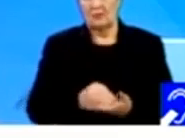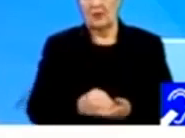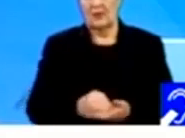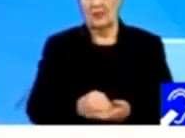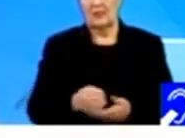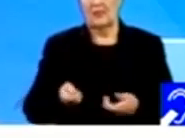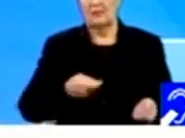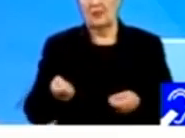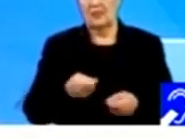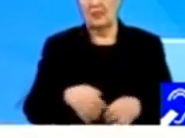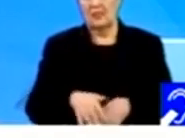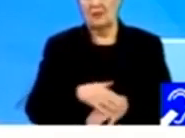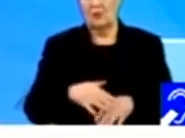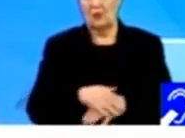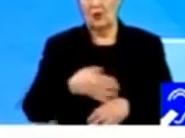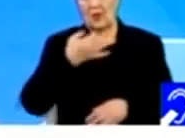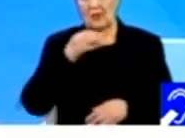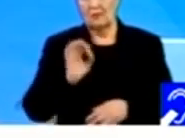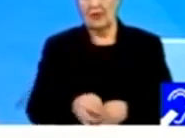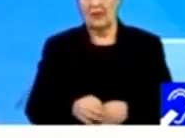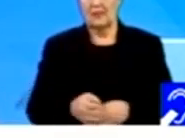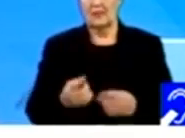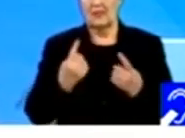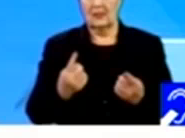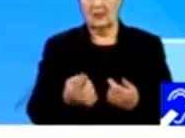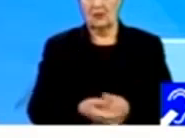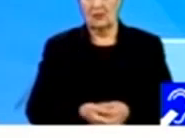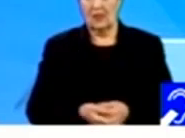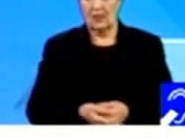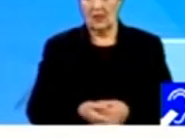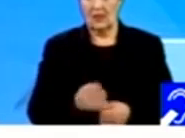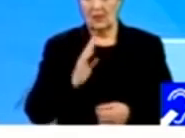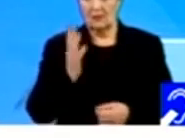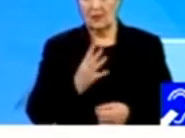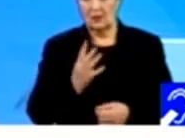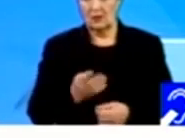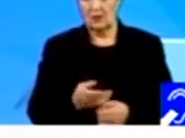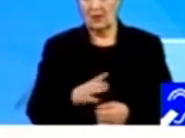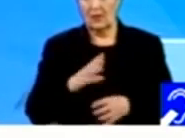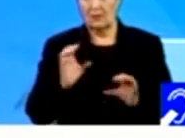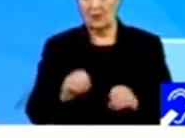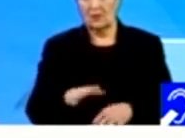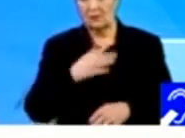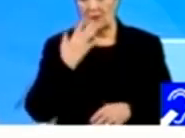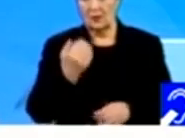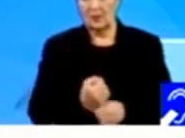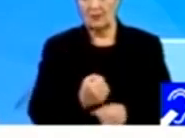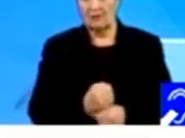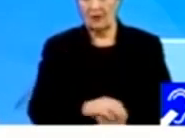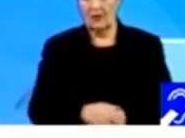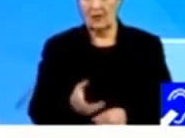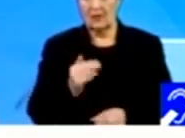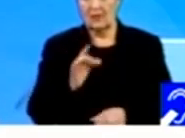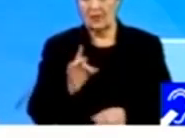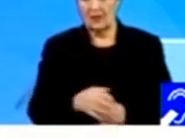în administrația publică, am o experiență extraordinară în cei 4 ani de Consiliu, da, mi-a reușit mai multe să fac, dar